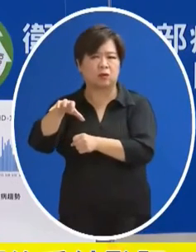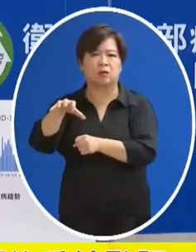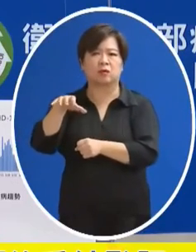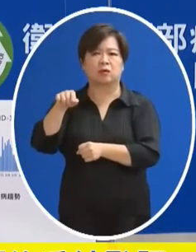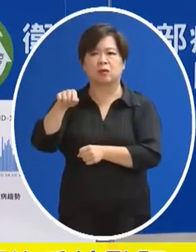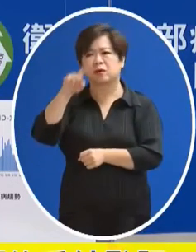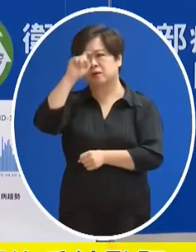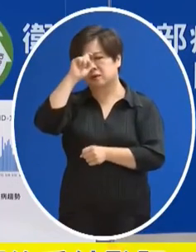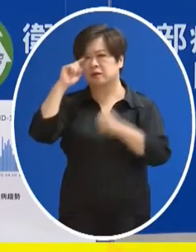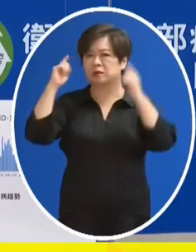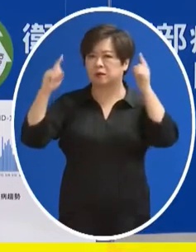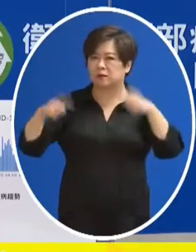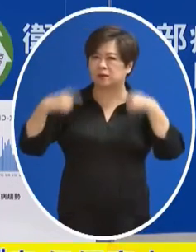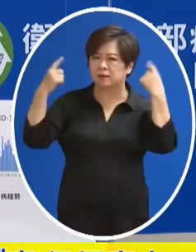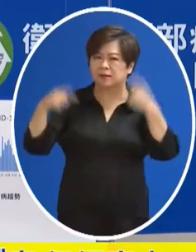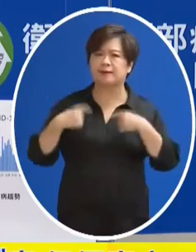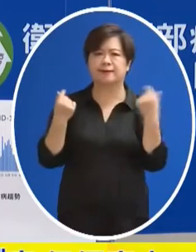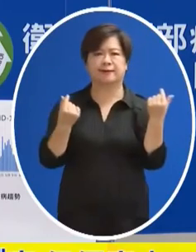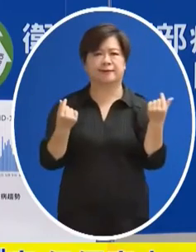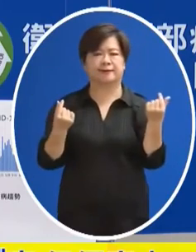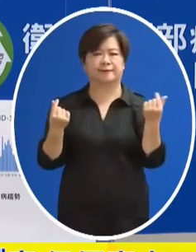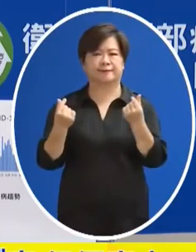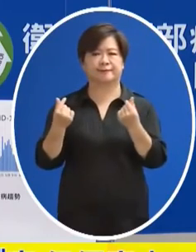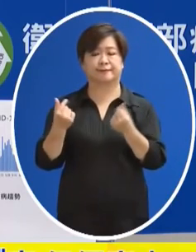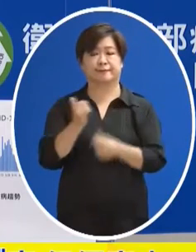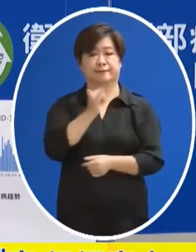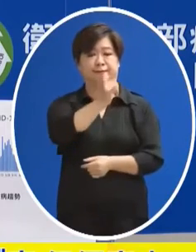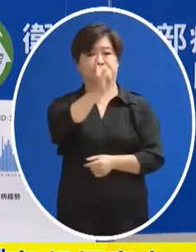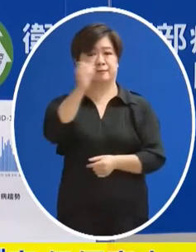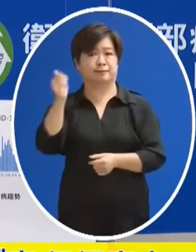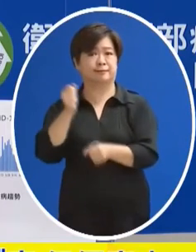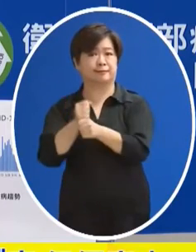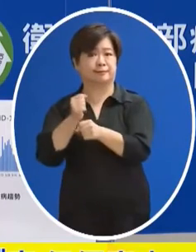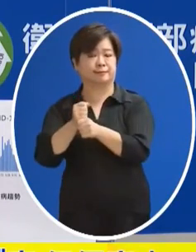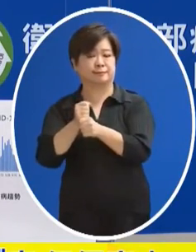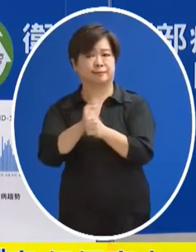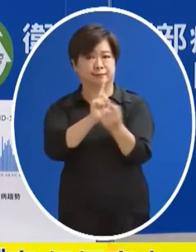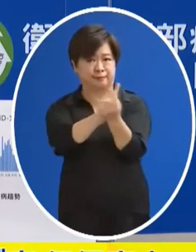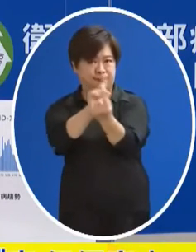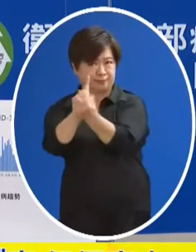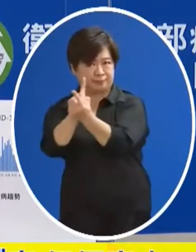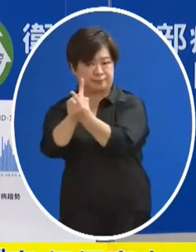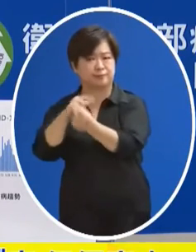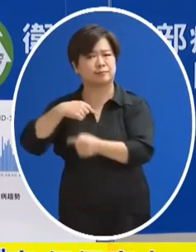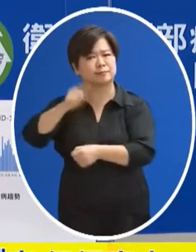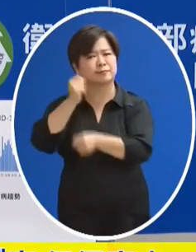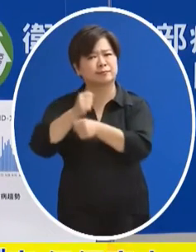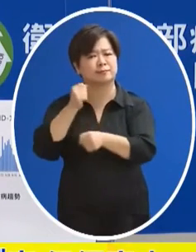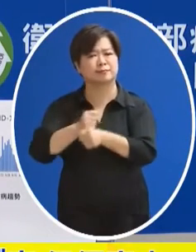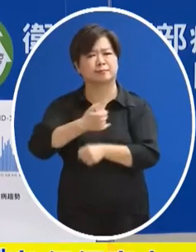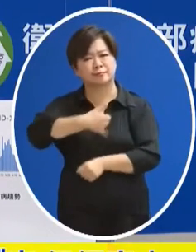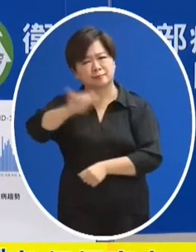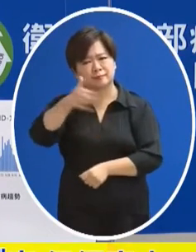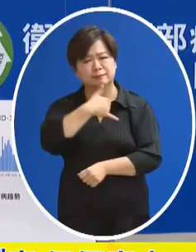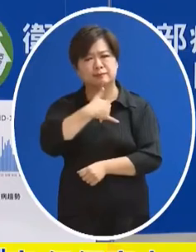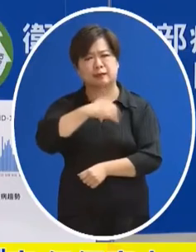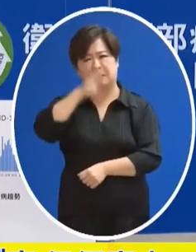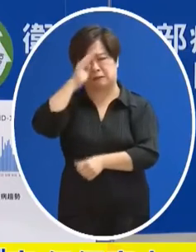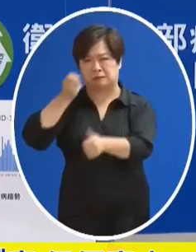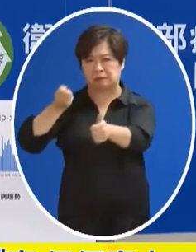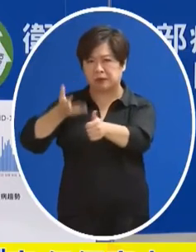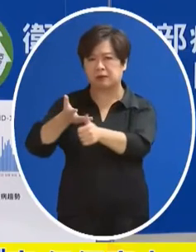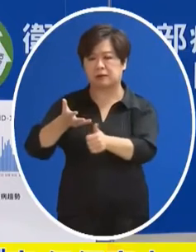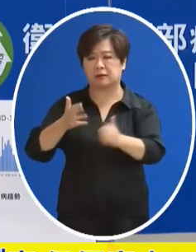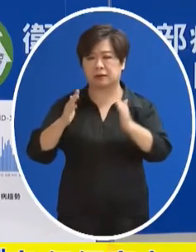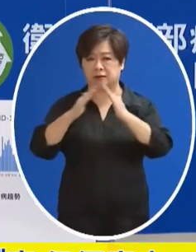他希望他常常会有一些相关的在外面奔跑哈，那上班等等的，那相对的染疫哈，再